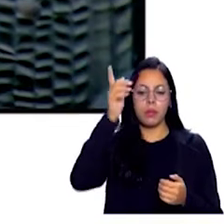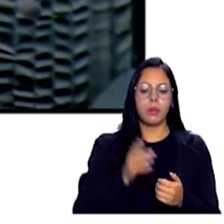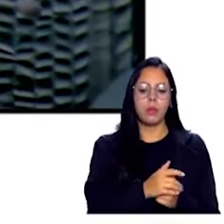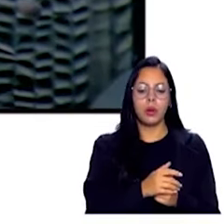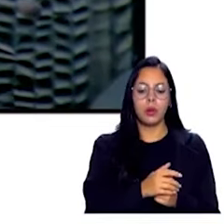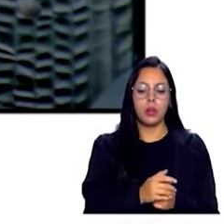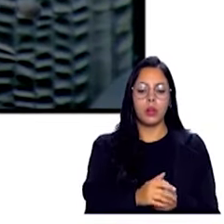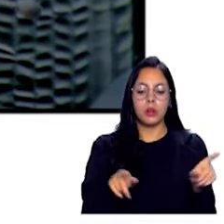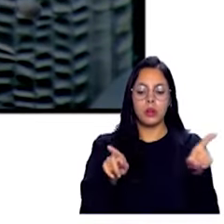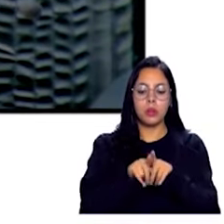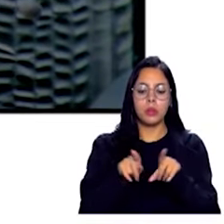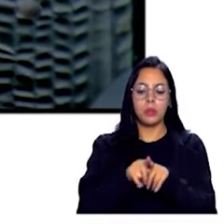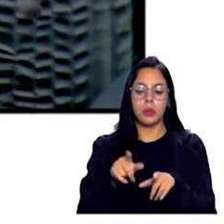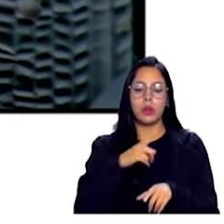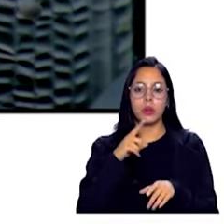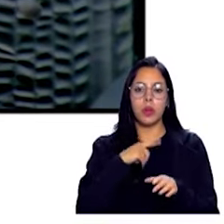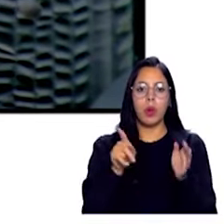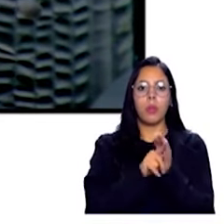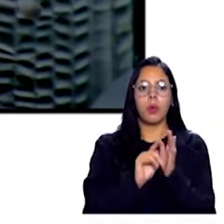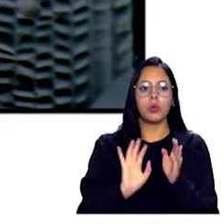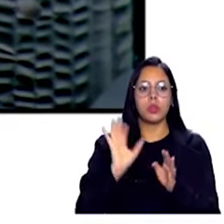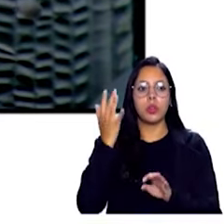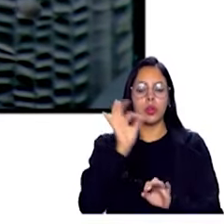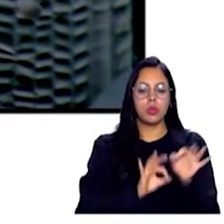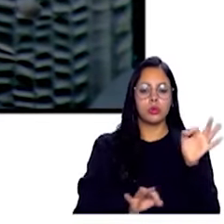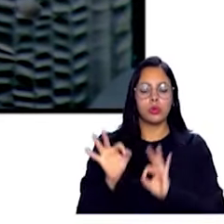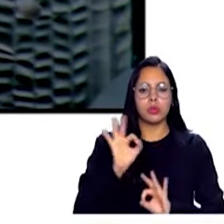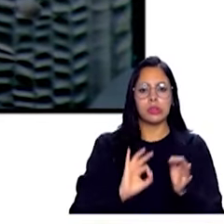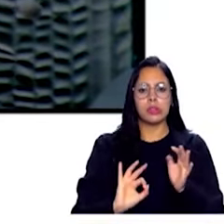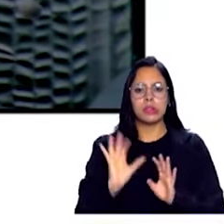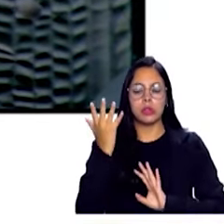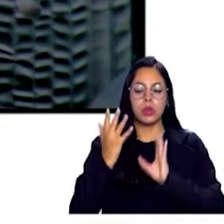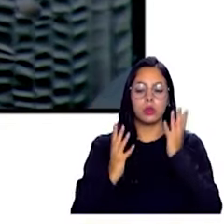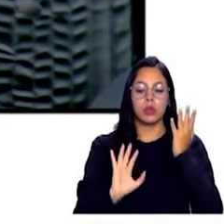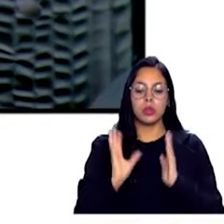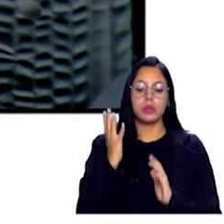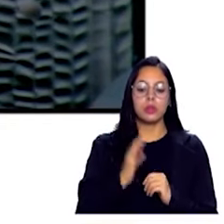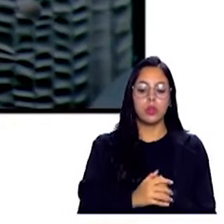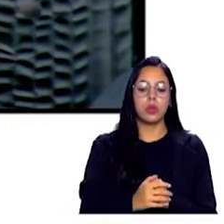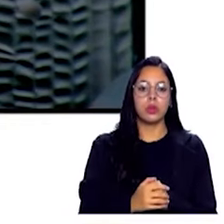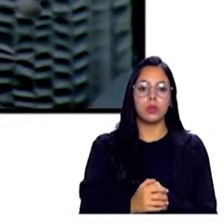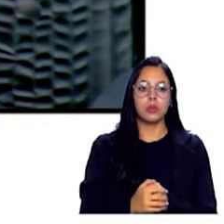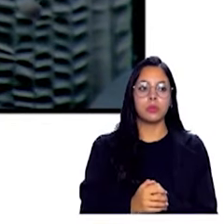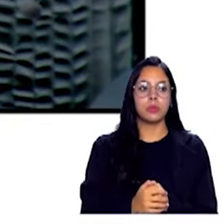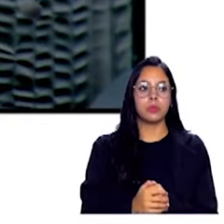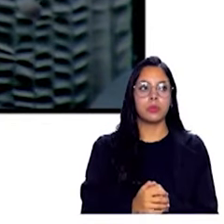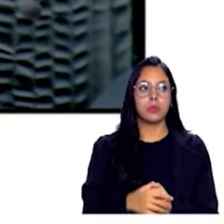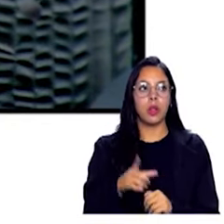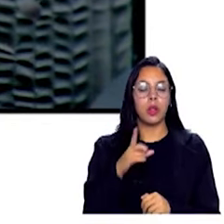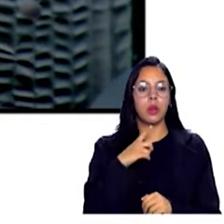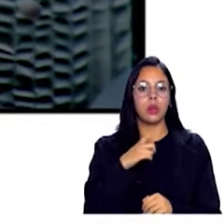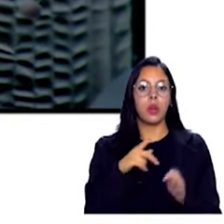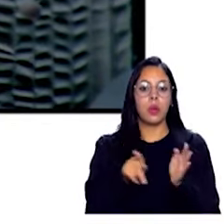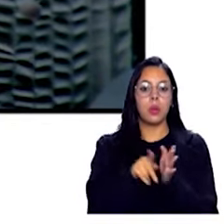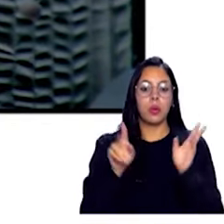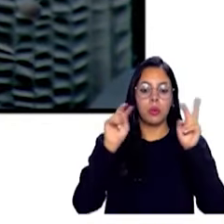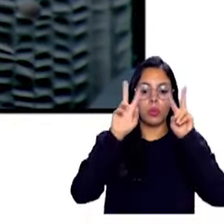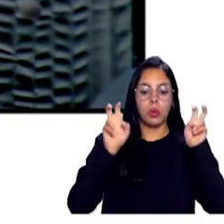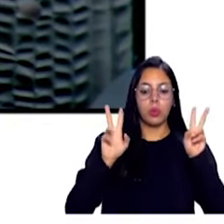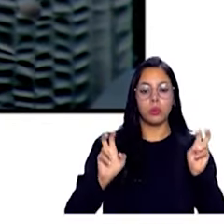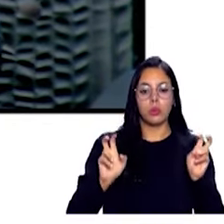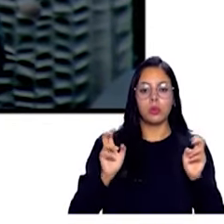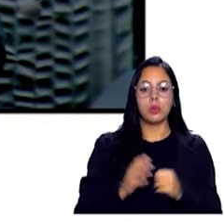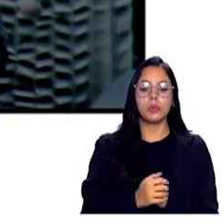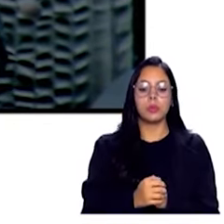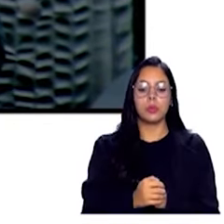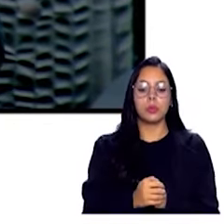que dans certains pays Il Y A tout de même des systm qui Font que plaid souvent les mêmes avocats devant